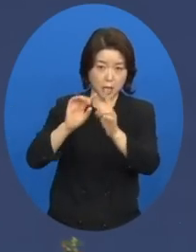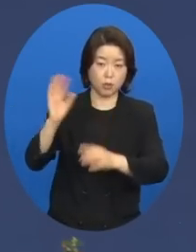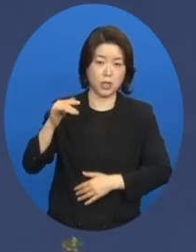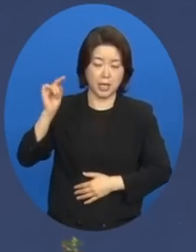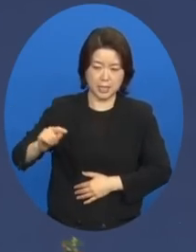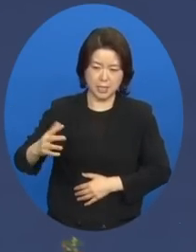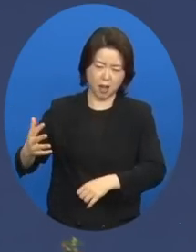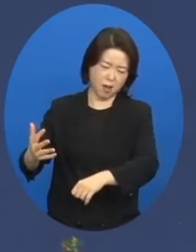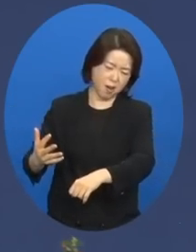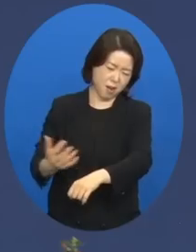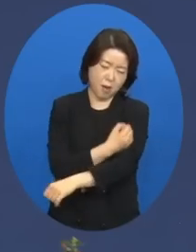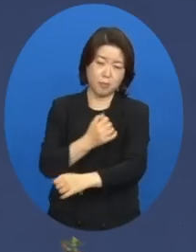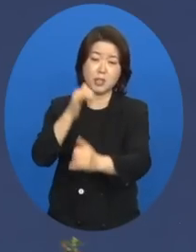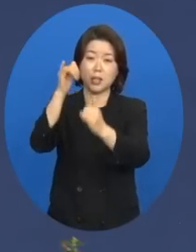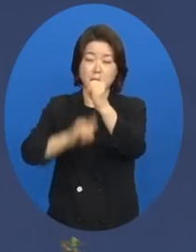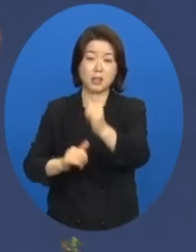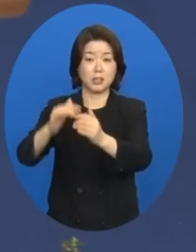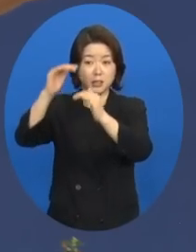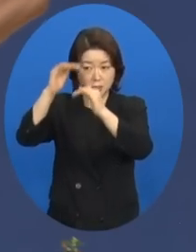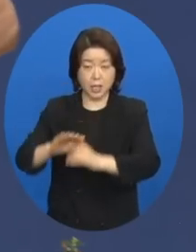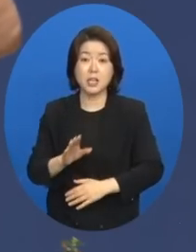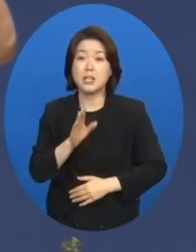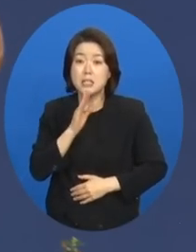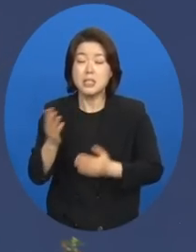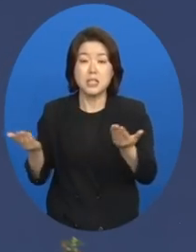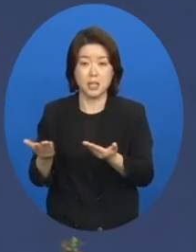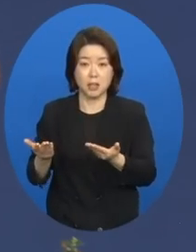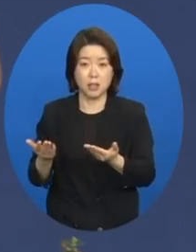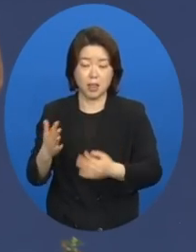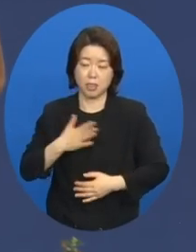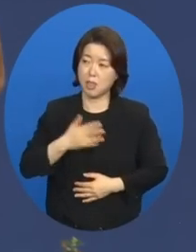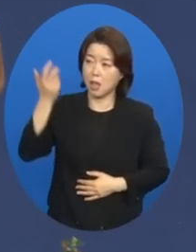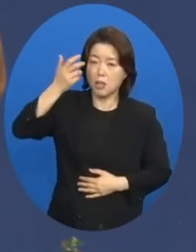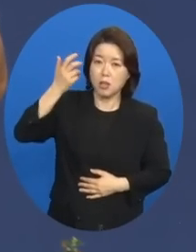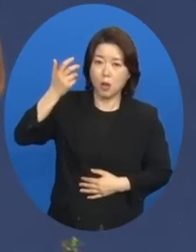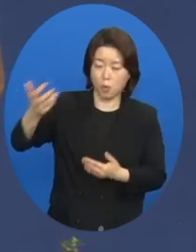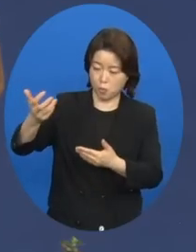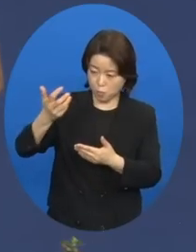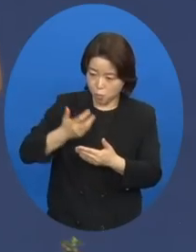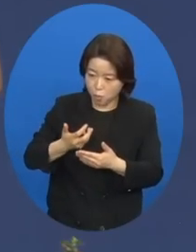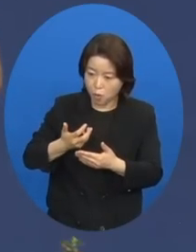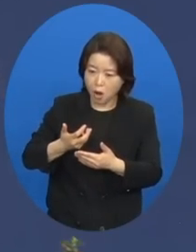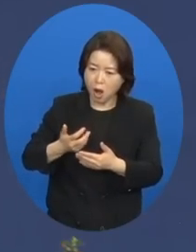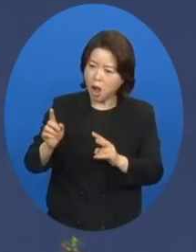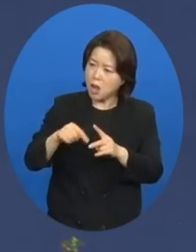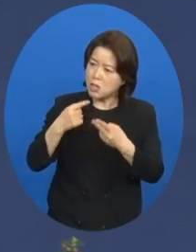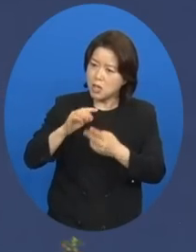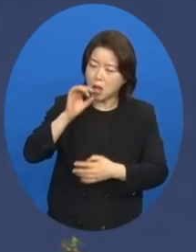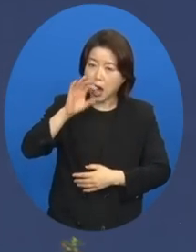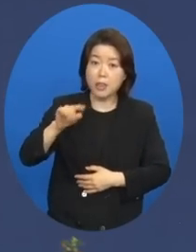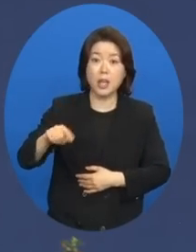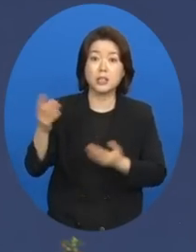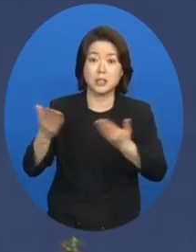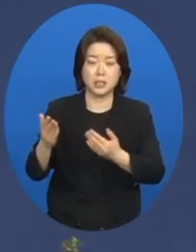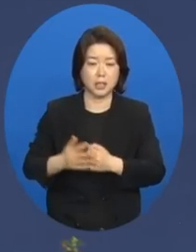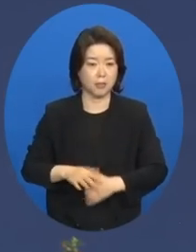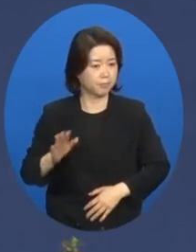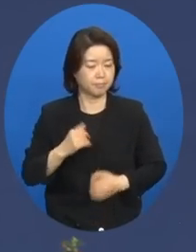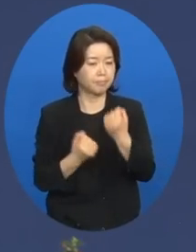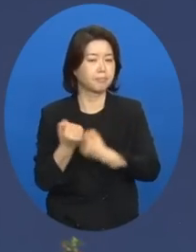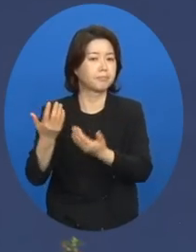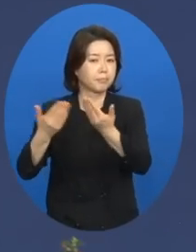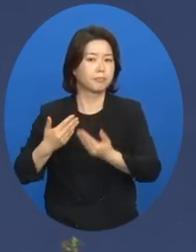이 어마어마한 역사적 사실을 내 영혼이 받을 수도 없고 이해할 수도 없는 그걸 아야 설득시키는 게